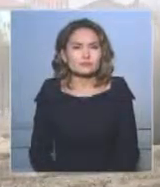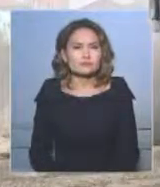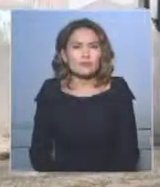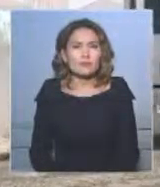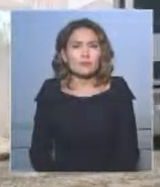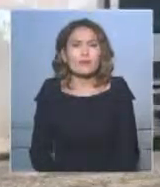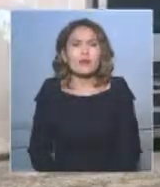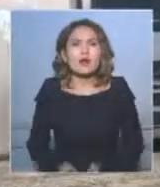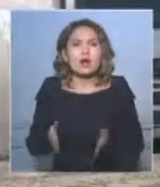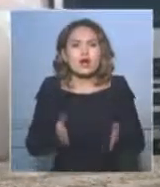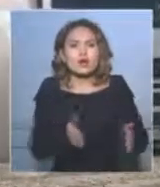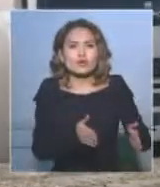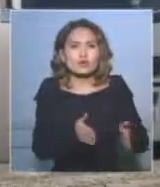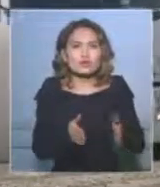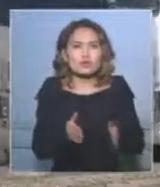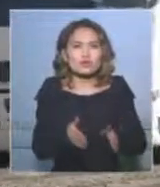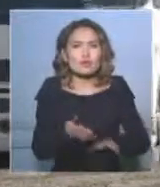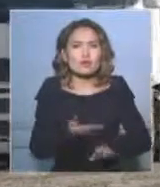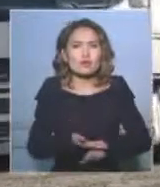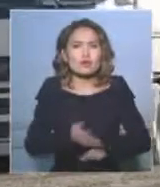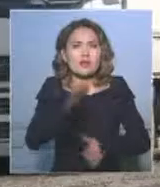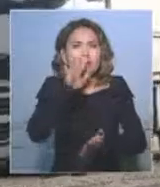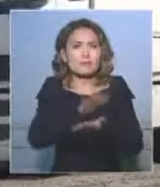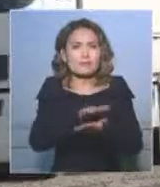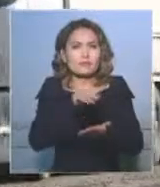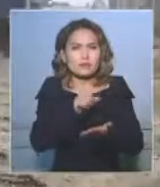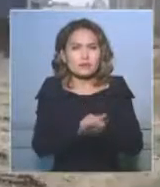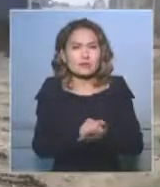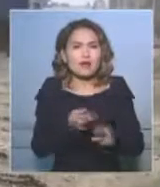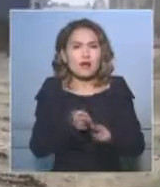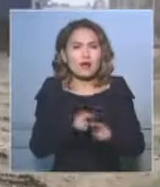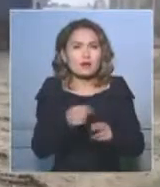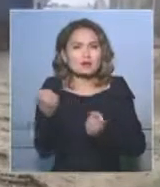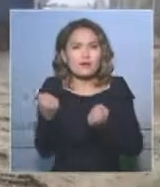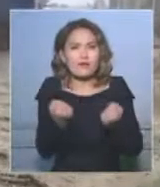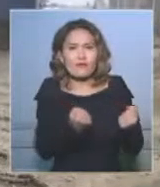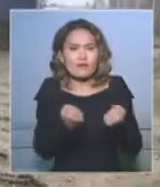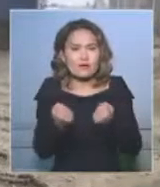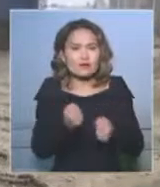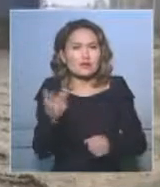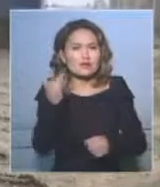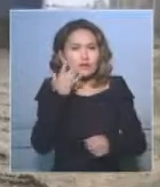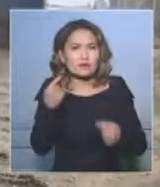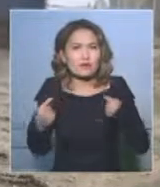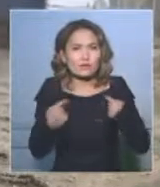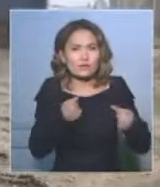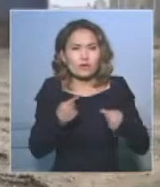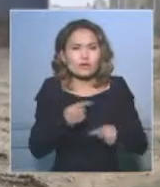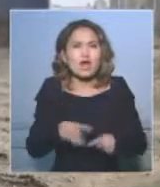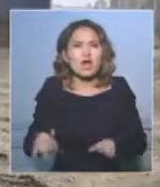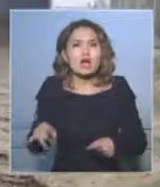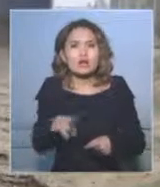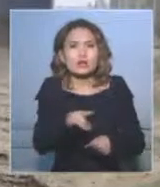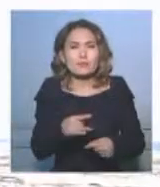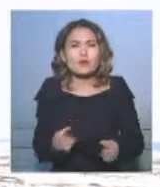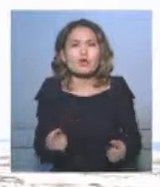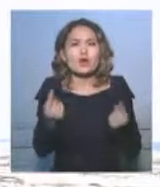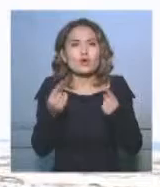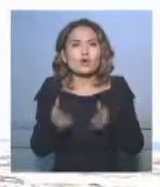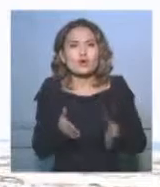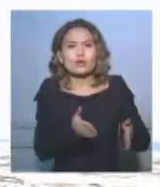Жол азабы, көр азабы деген мақалдың мәнін Атырау Астрахан арасын автокөлікпен жүріп өткен адам анық пайымдайды. Республикалық деңгейде делінетін